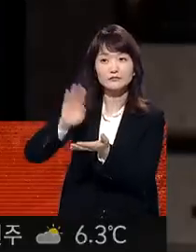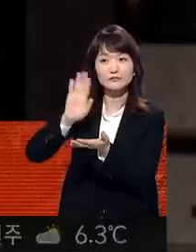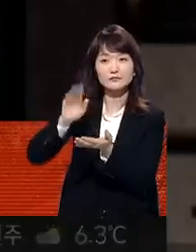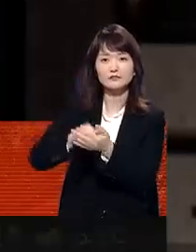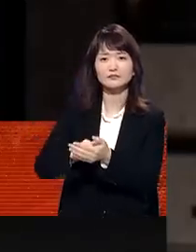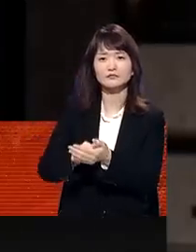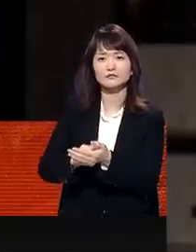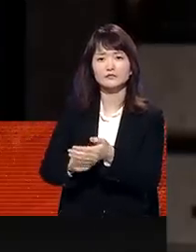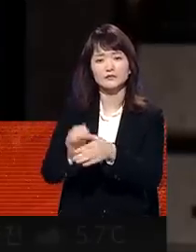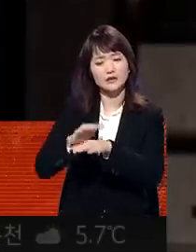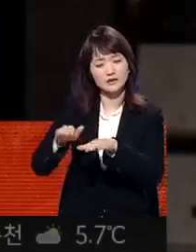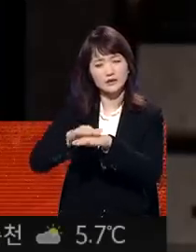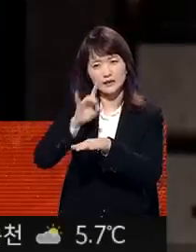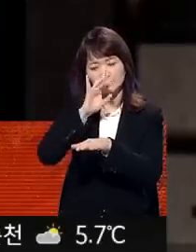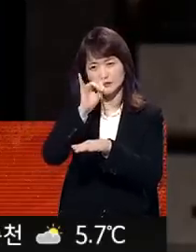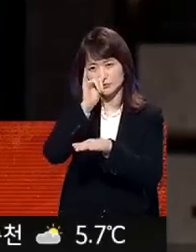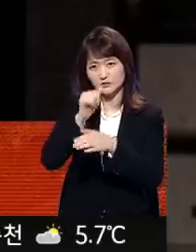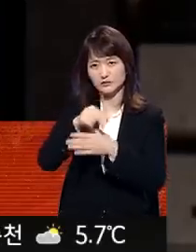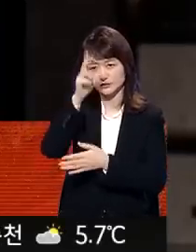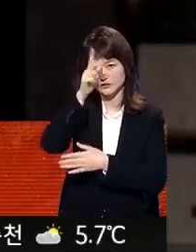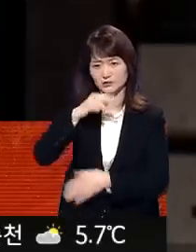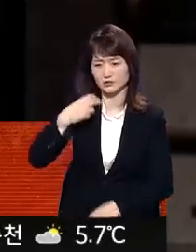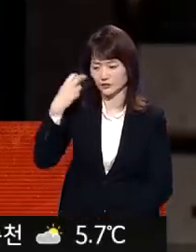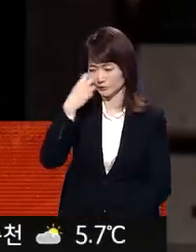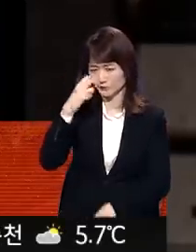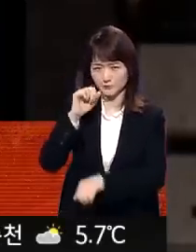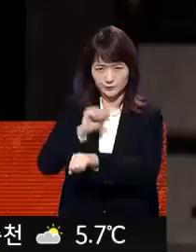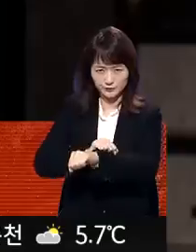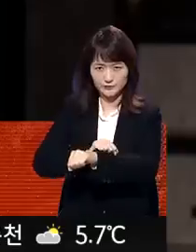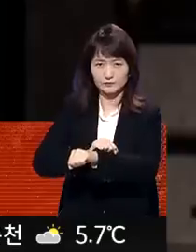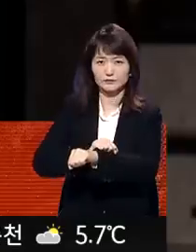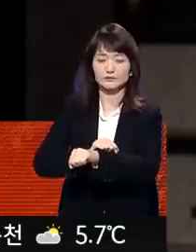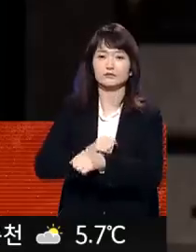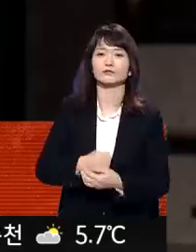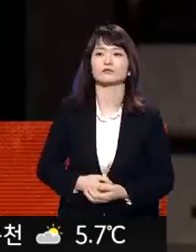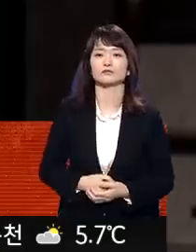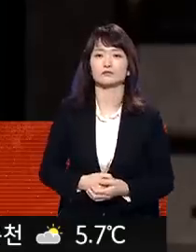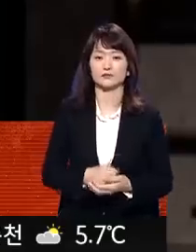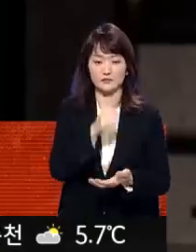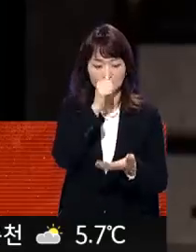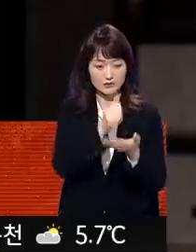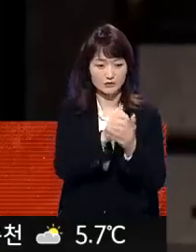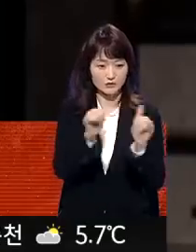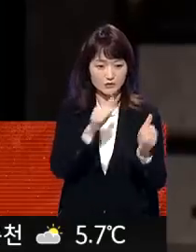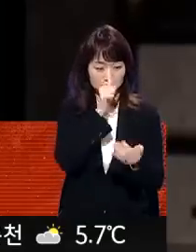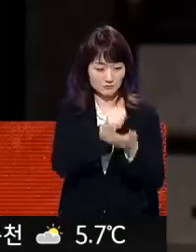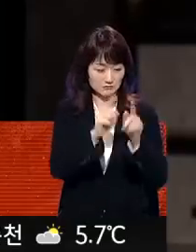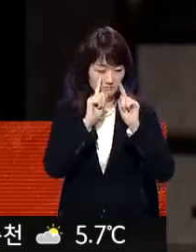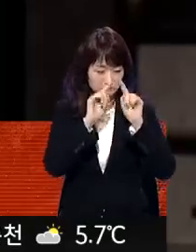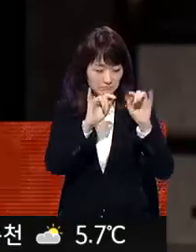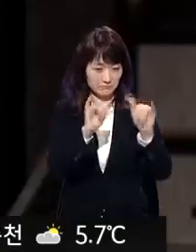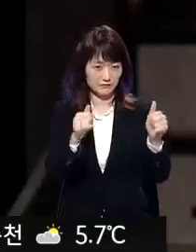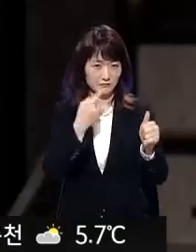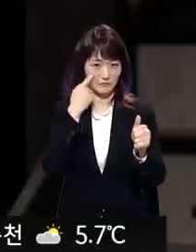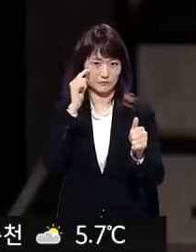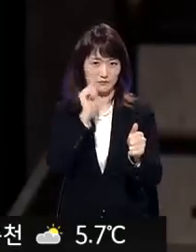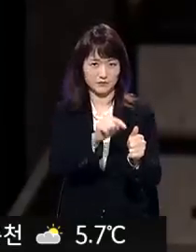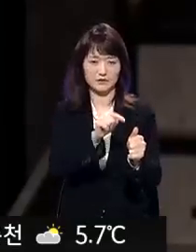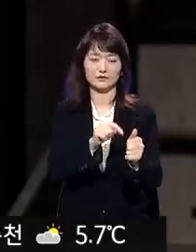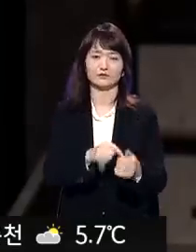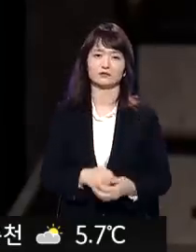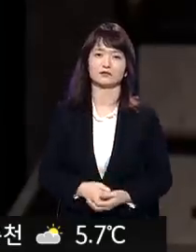보면 미궁으로 빠질 수 있었는데, 그 경찰이 수사를 잘해서 나중에 아시겠지만 이 범인을 지금 용의자로 지금 지목했다, 이런